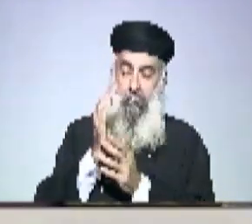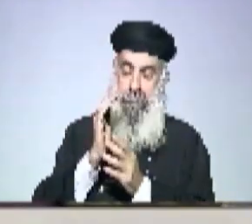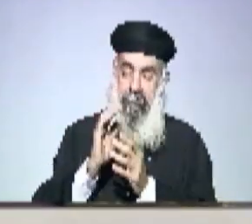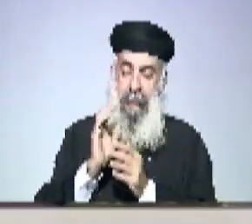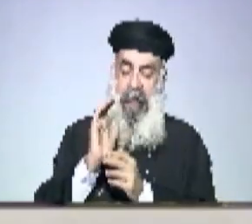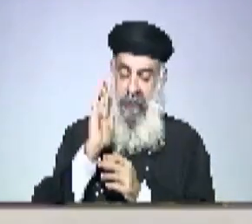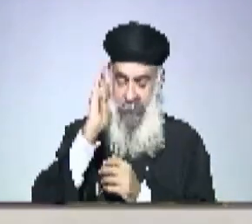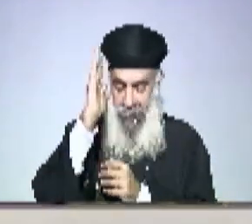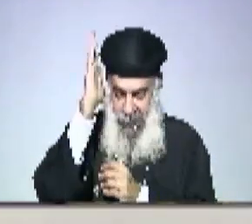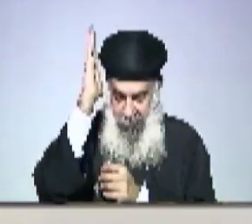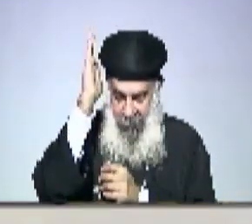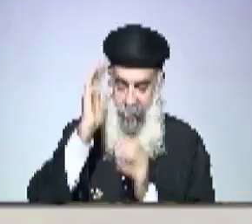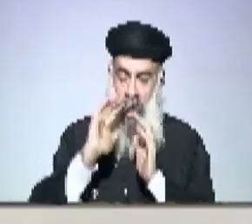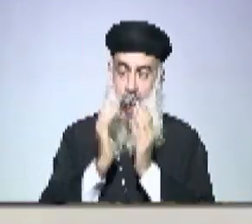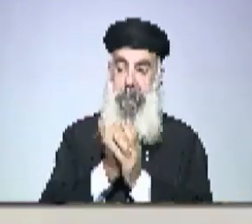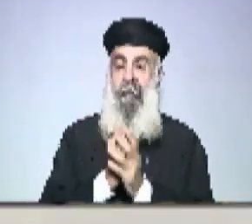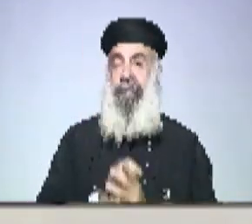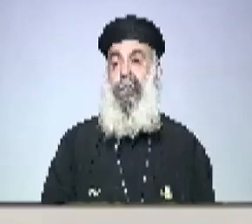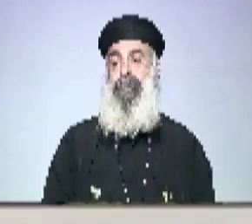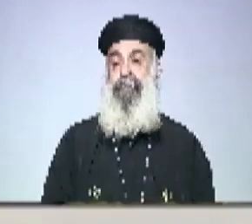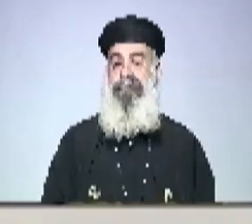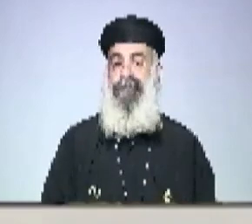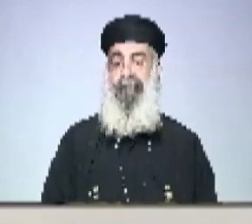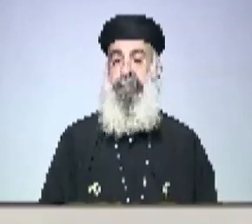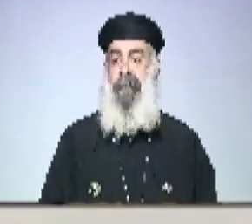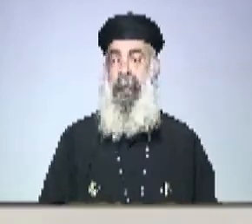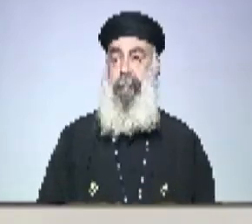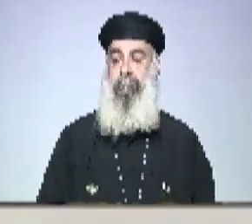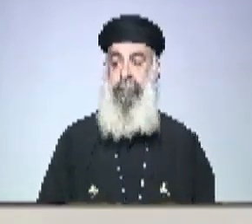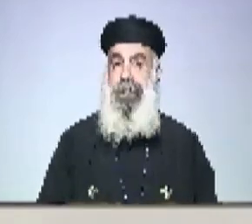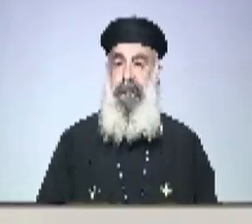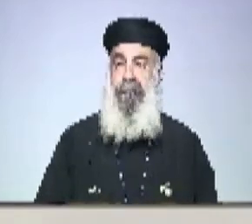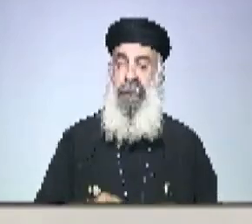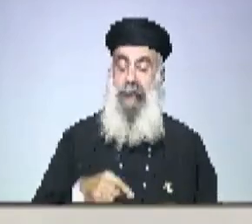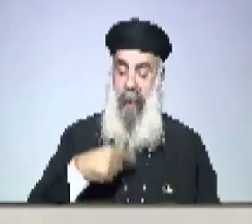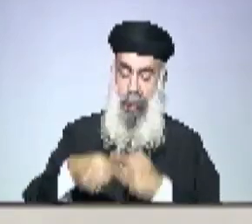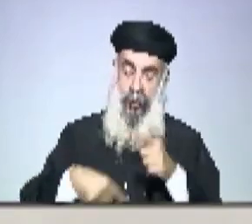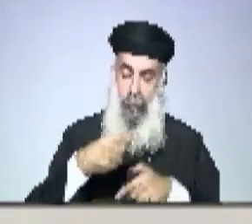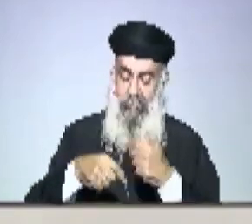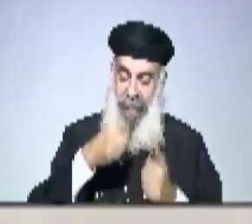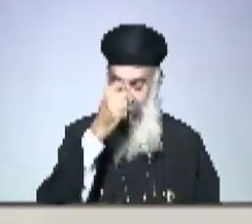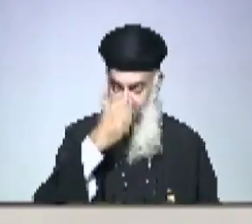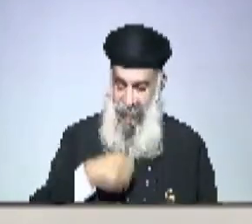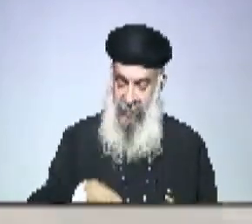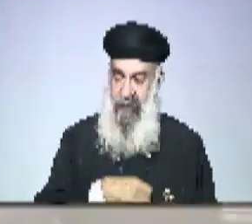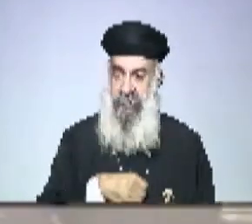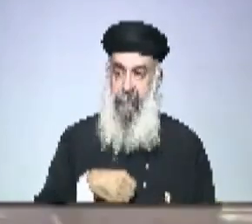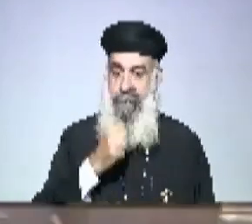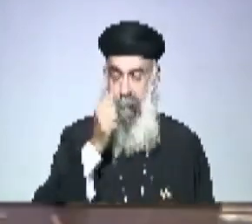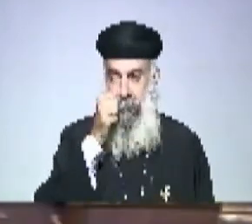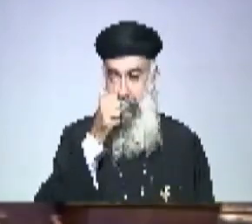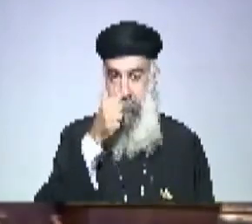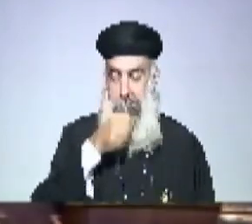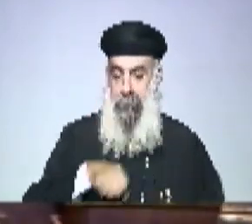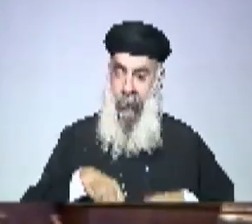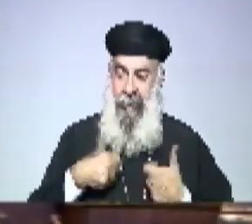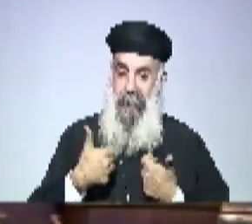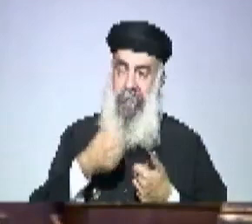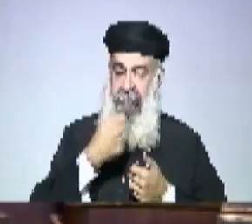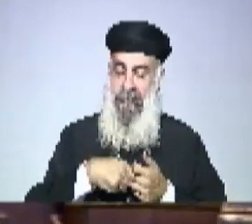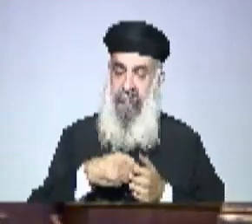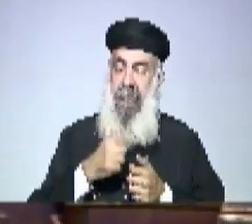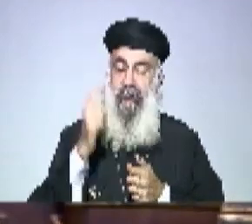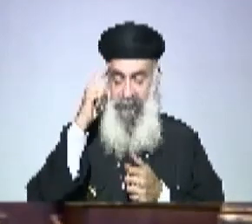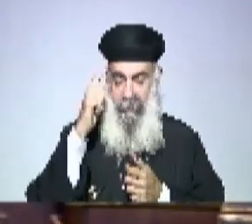تي نحت احنا دايما في حياتنا الكنسيه عارفين ان العمل